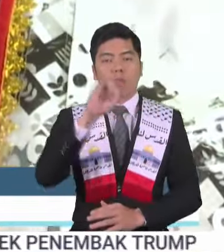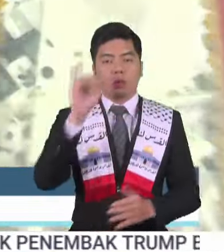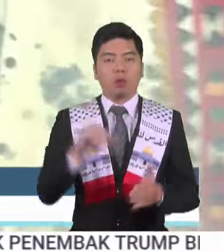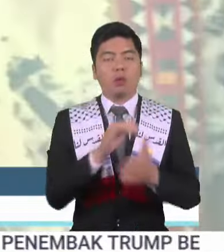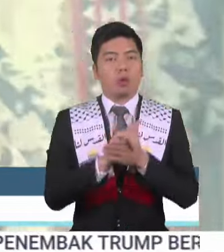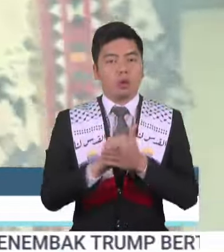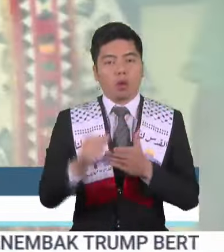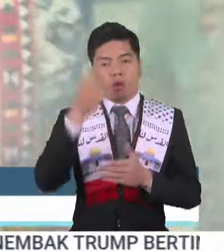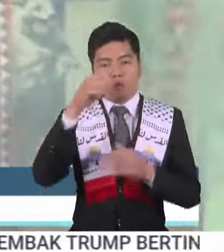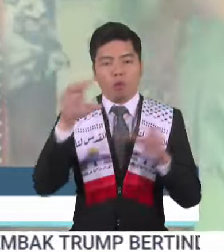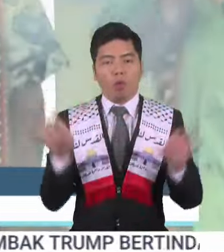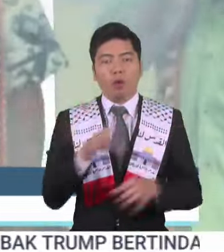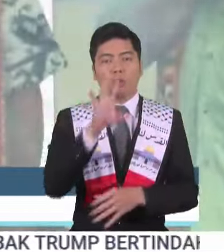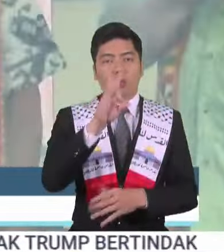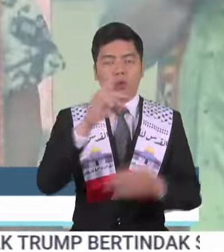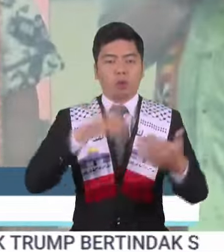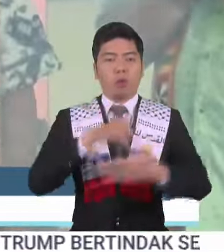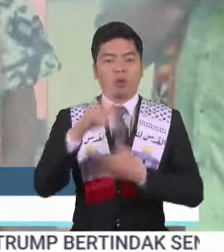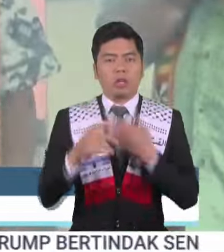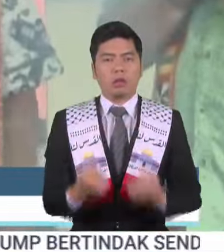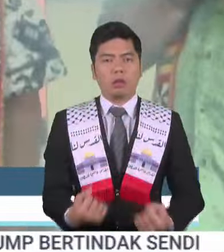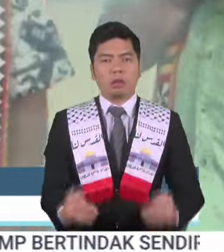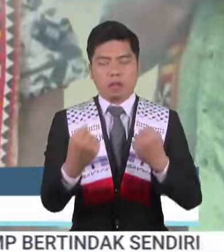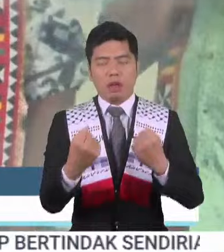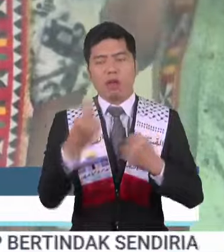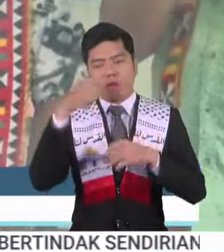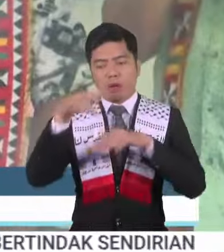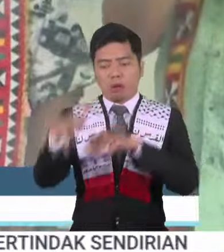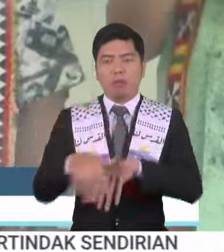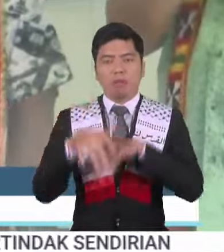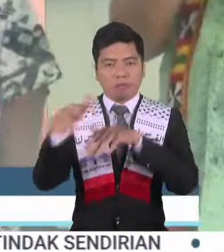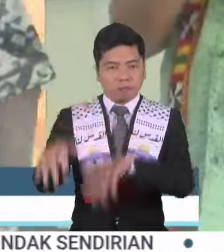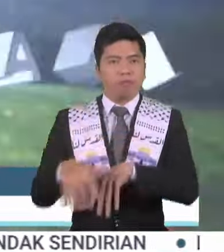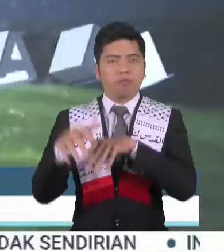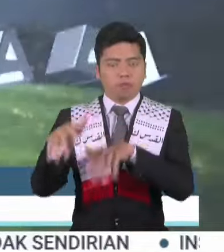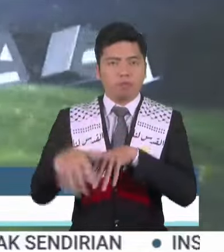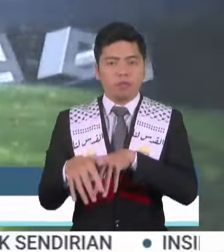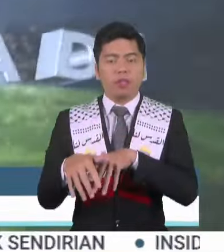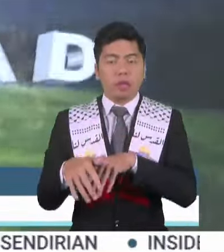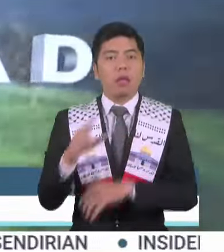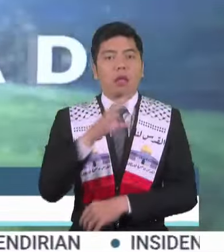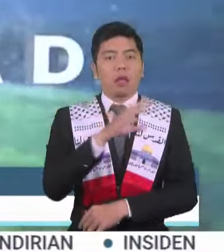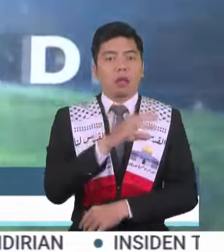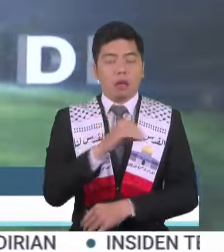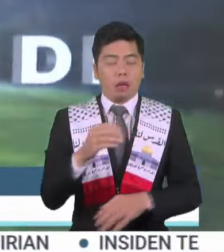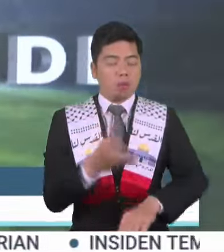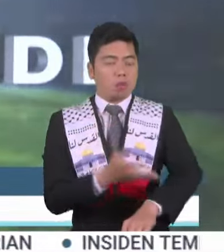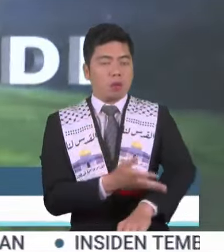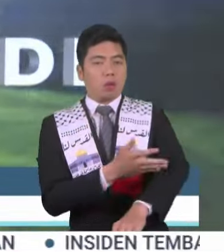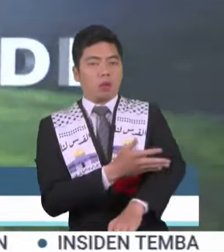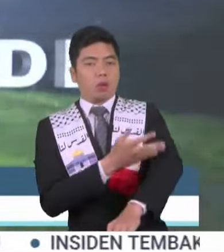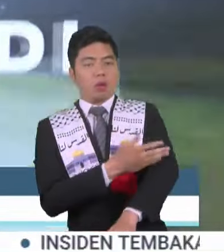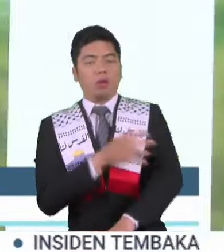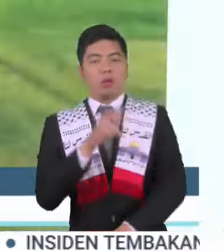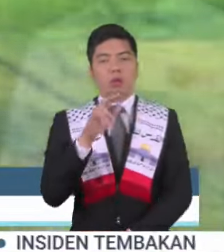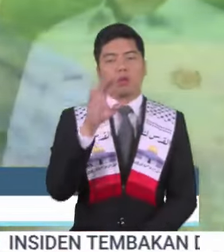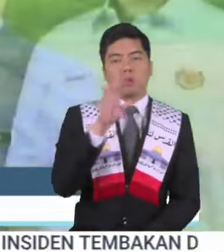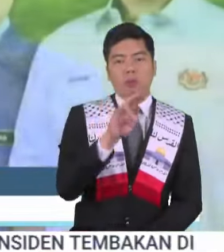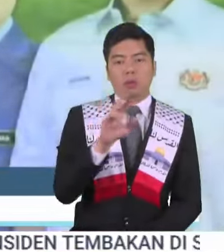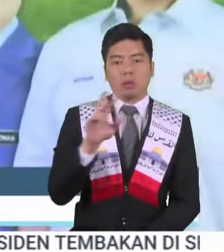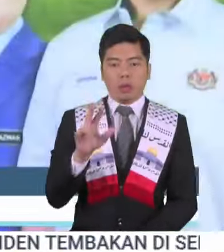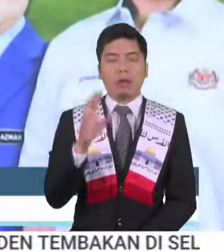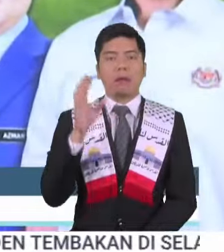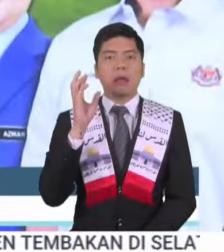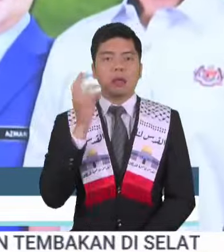diperuntuk untuk melaksana 7 projek pemerkasaan ternakan bersepadu ruminan. Selain membangunkan 23 pusat pengumpulan hasil